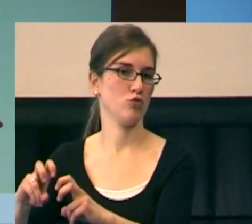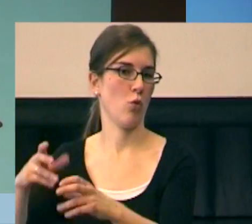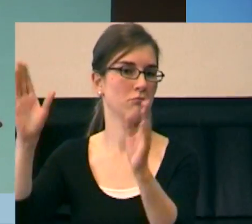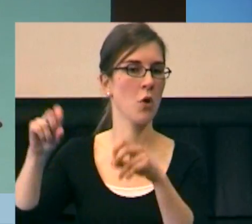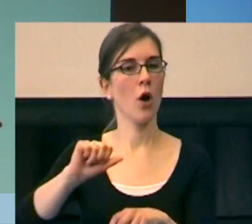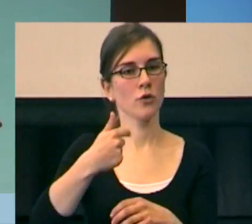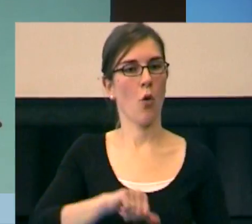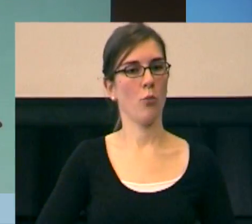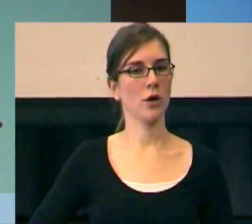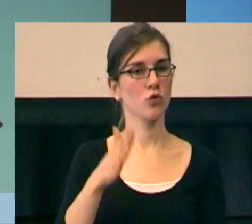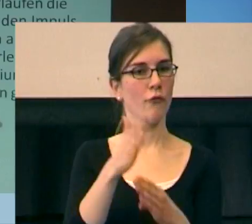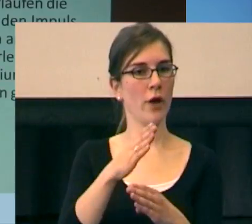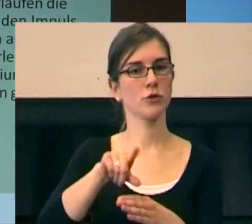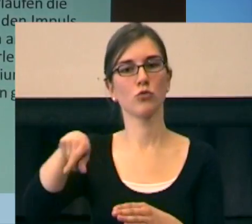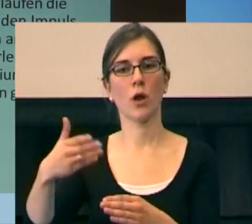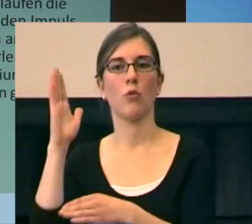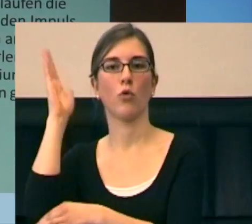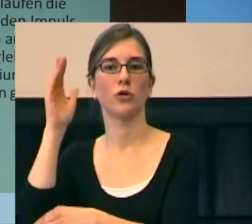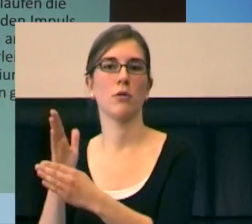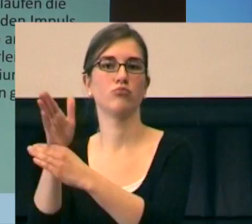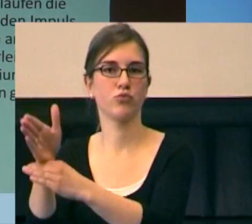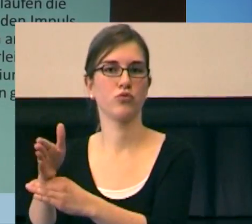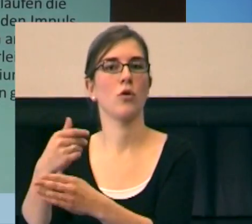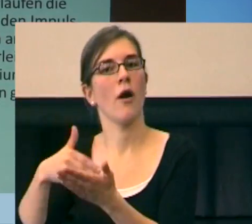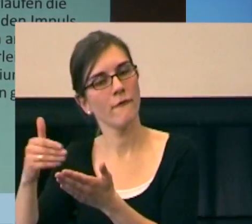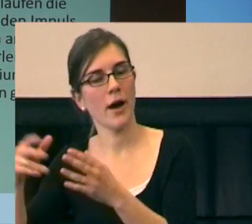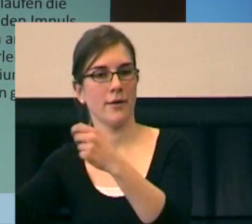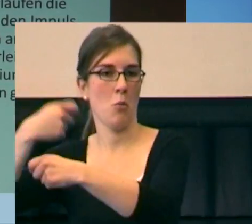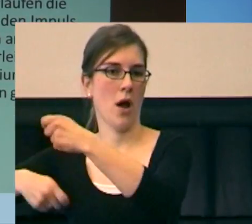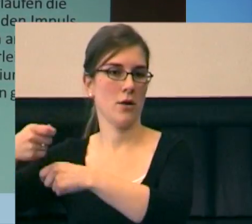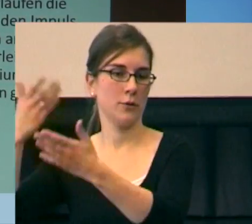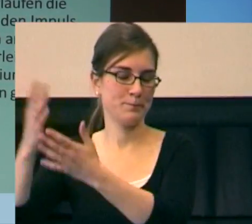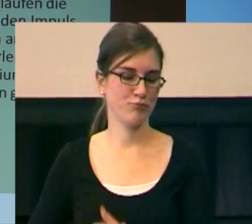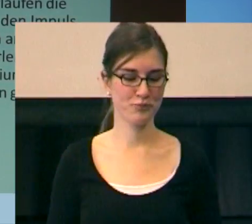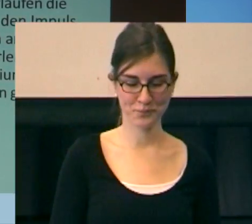Wie gesagt, so sitzt der Operateur, das Einzige, was er nicht darf, ist zwischendurch mit dem Kaffee kleckern.